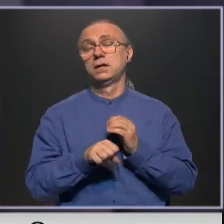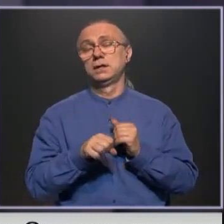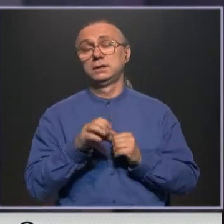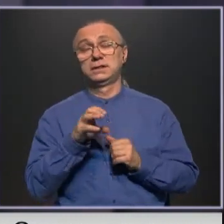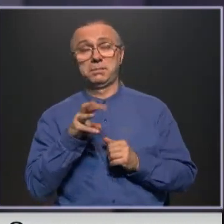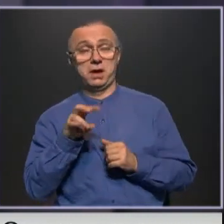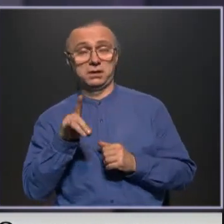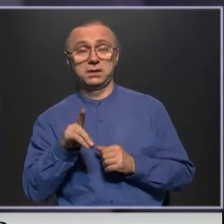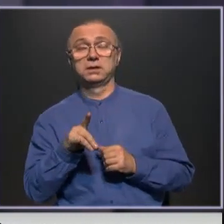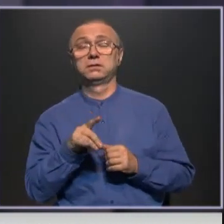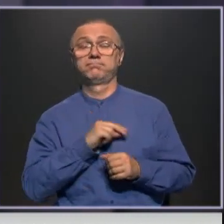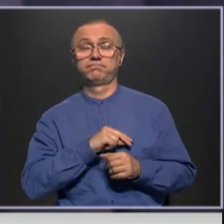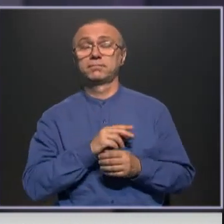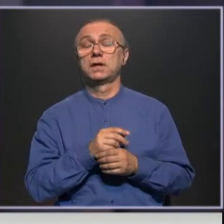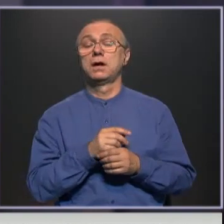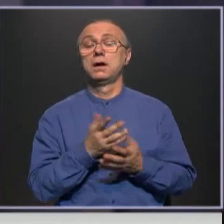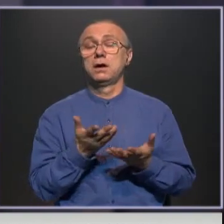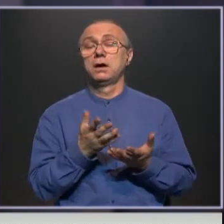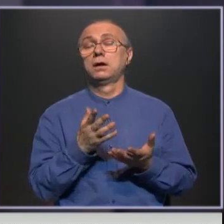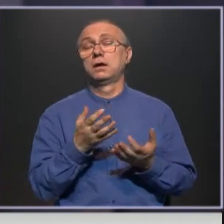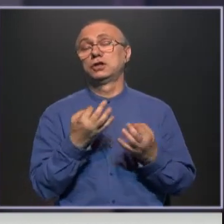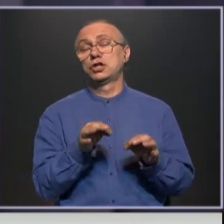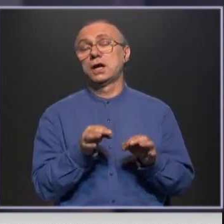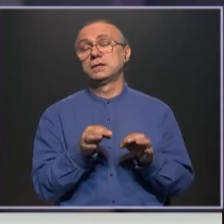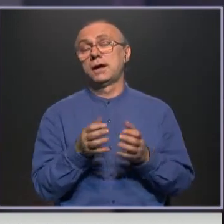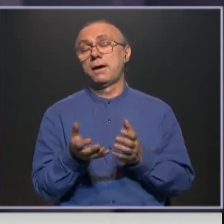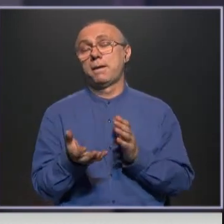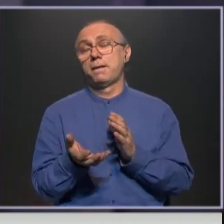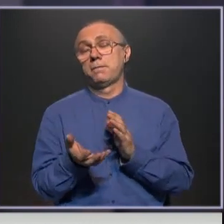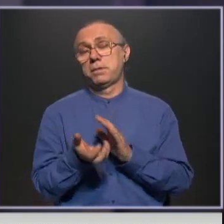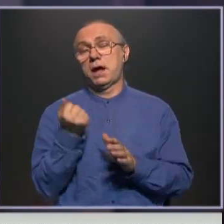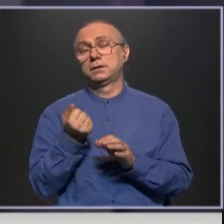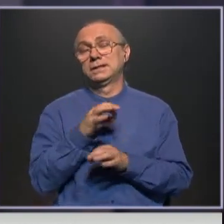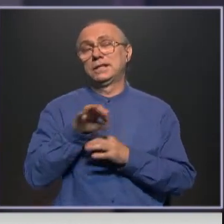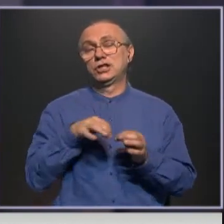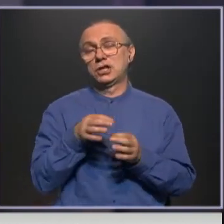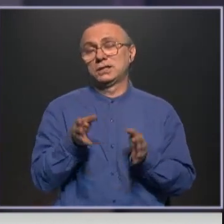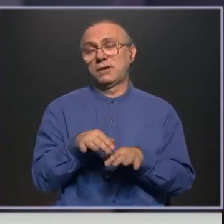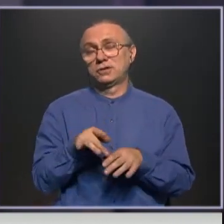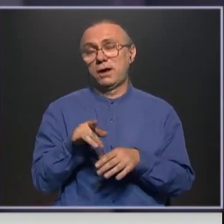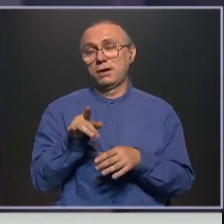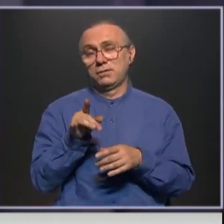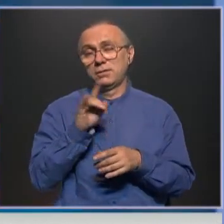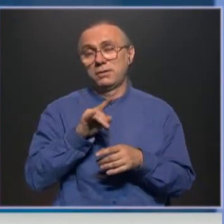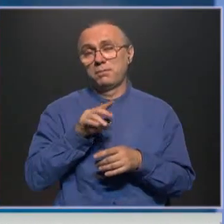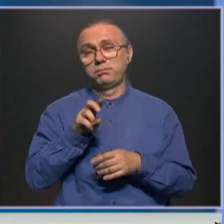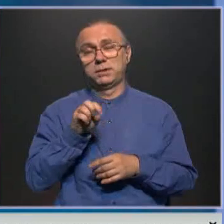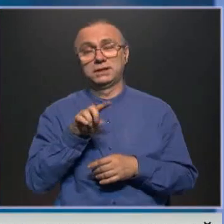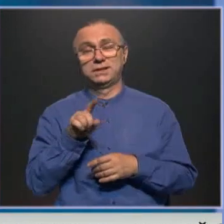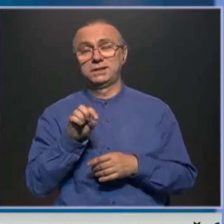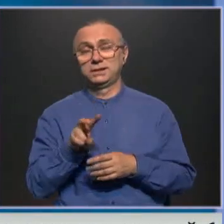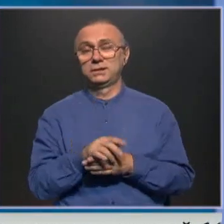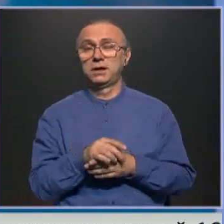излишки бензина забирать. Является ли это для водителя грехом? Спасибо. Конечно, вот с такой отрывочной ситуацией